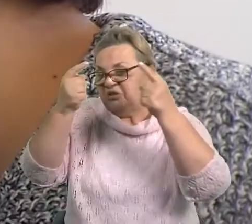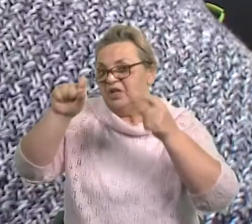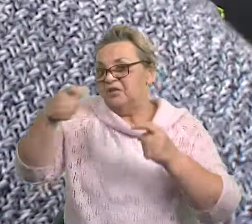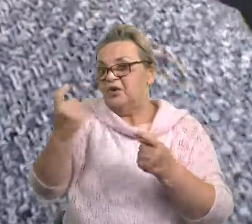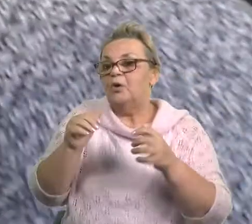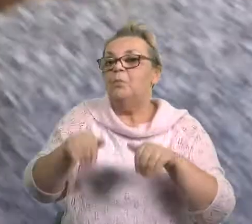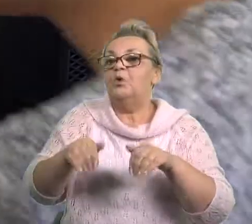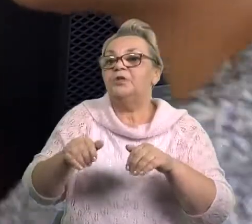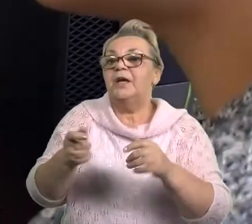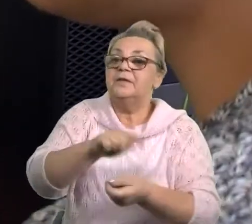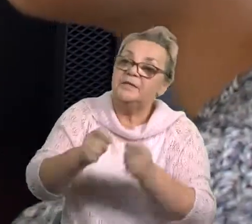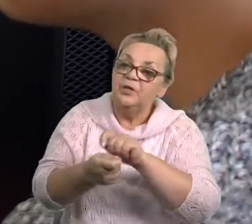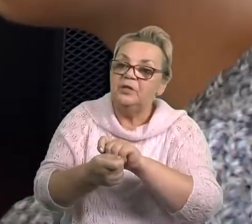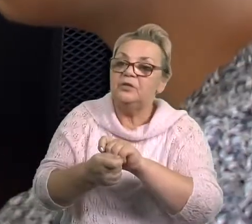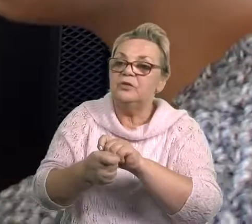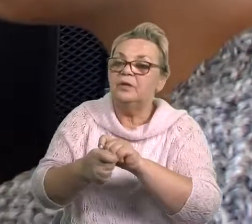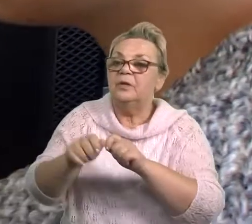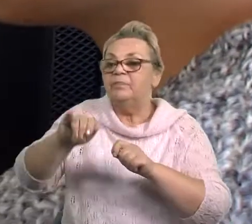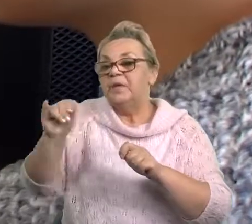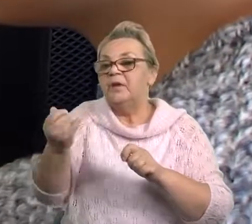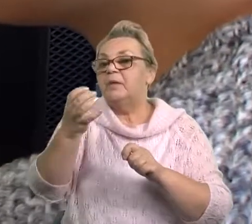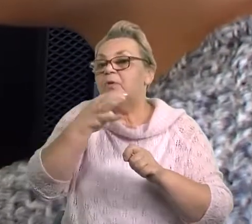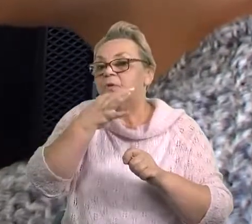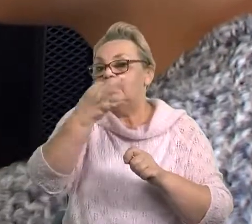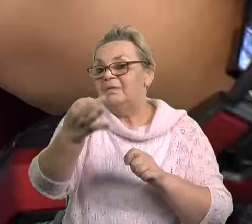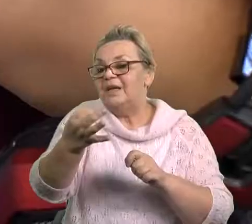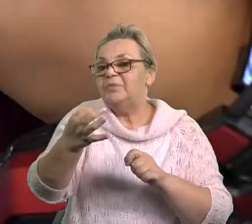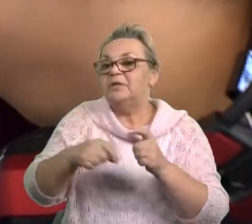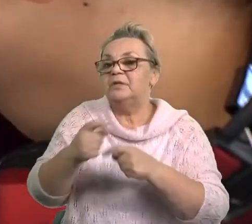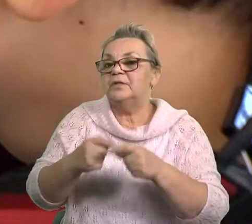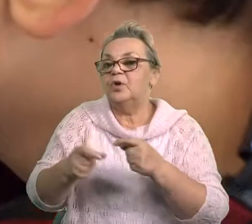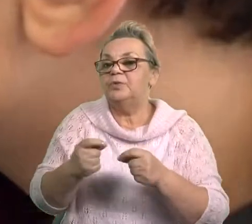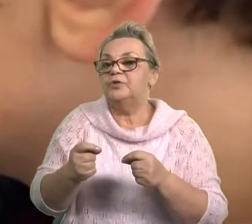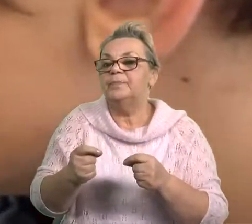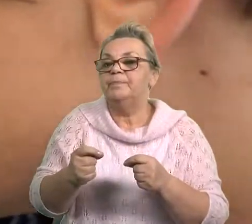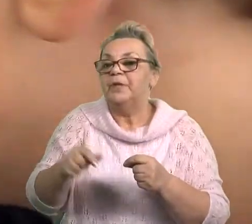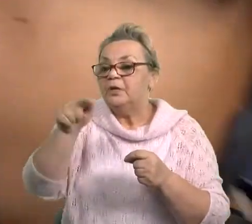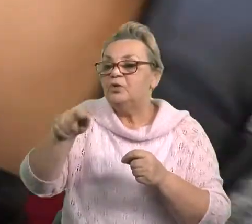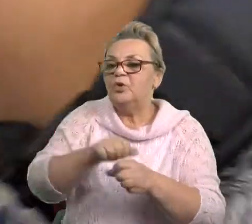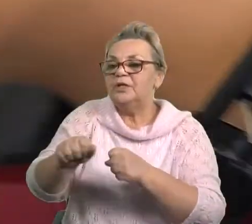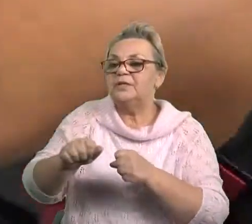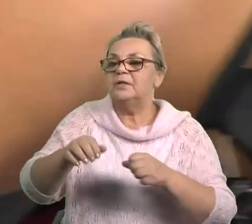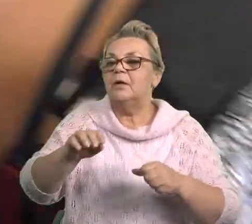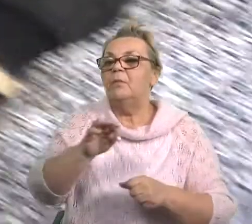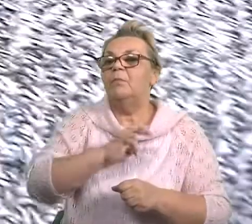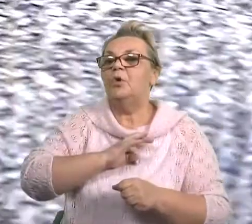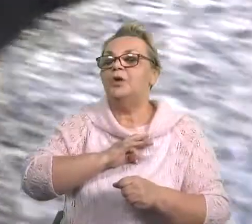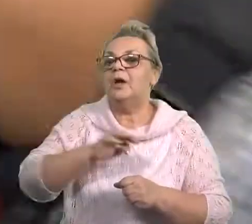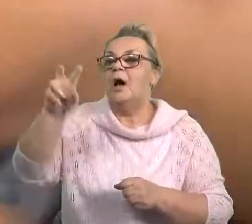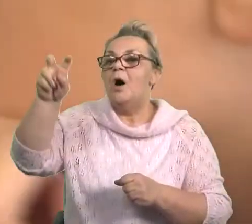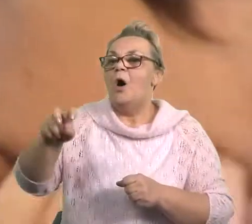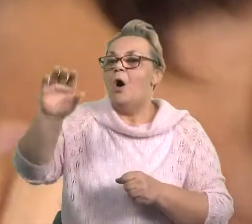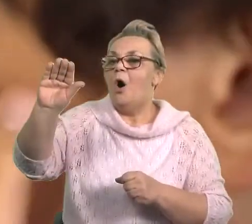zrobić lepiej. Bardzo często próbowałem właśnie robić rekreacje takich plakatów w wolnym czasie i to jakby się powoli stało moim hobby. I to właśnie to takie,